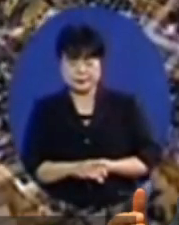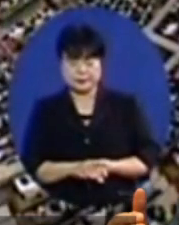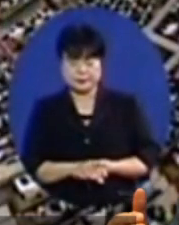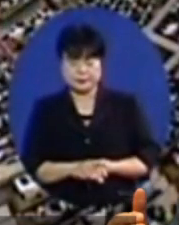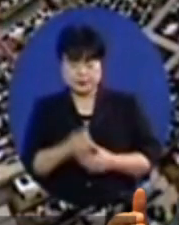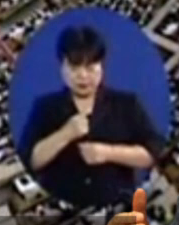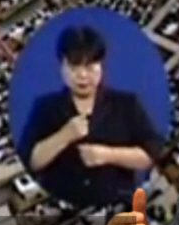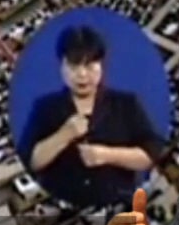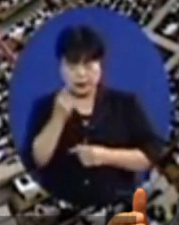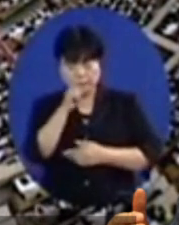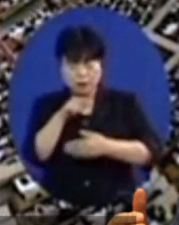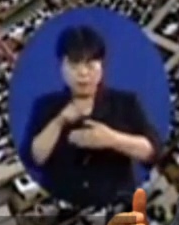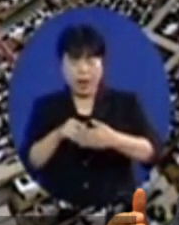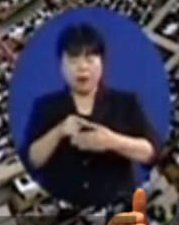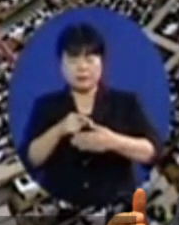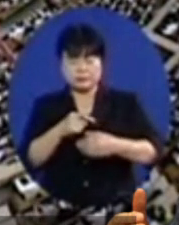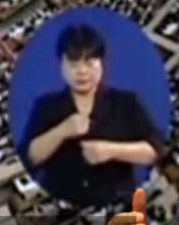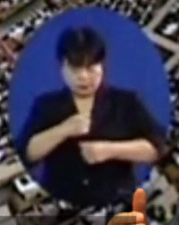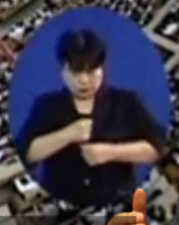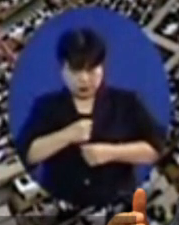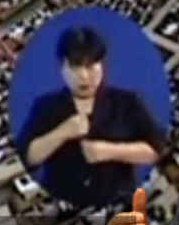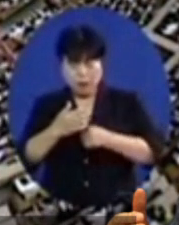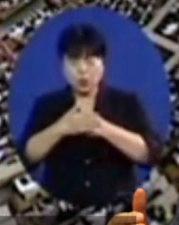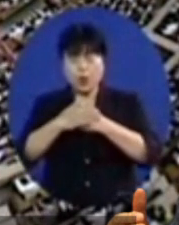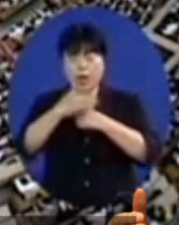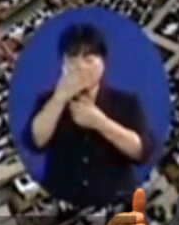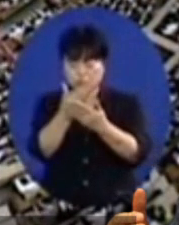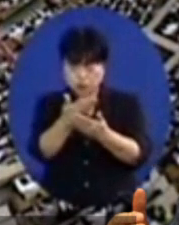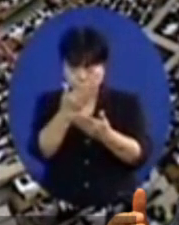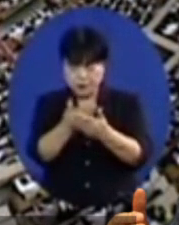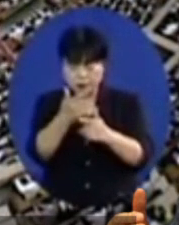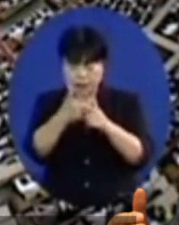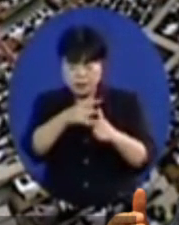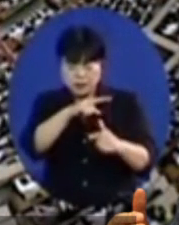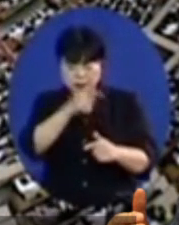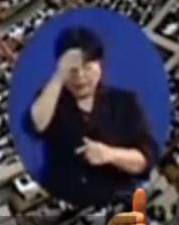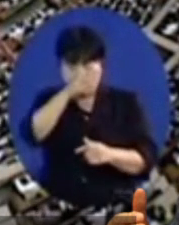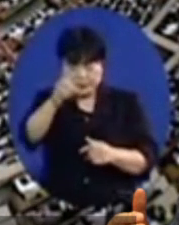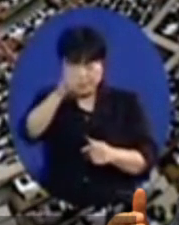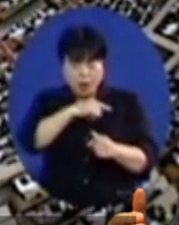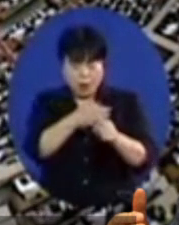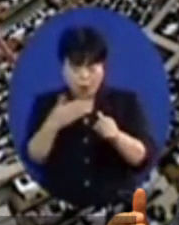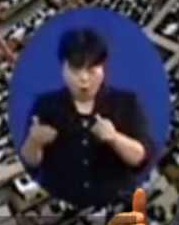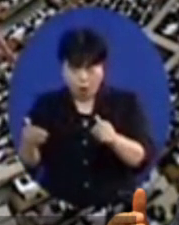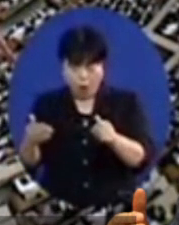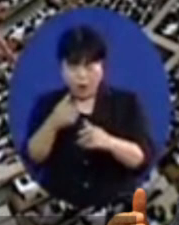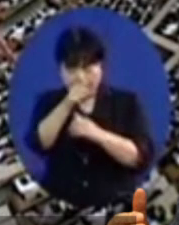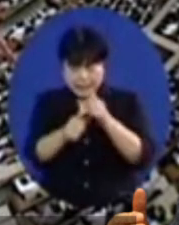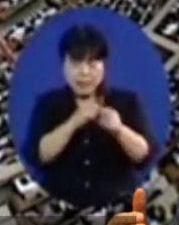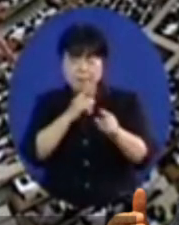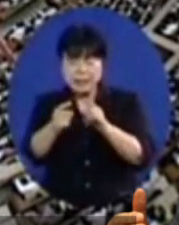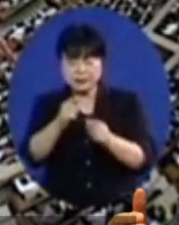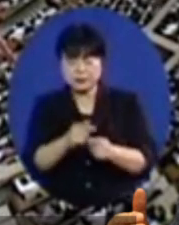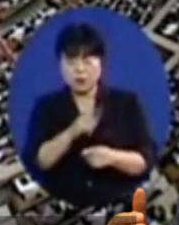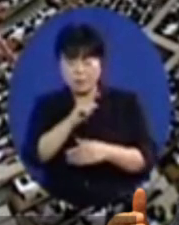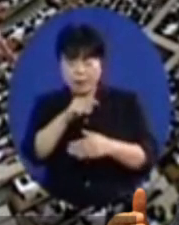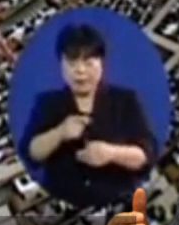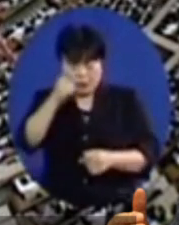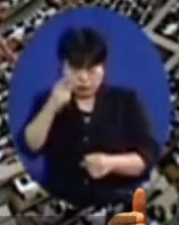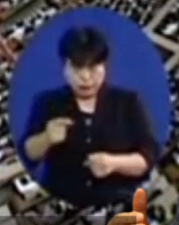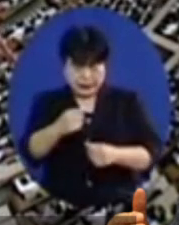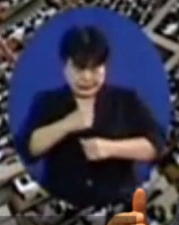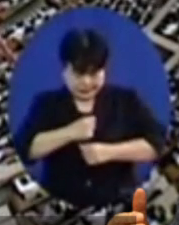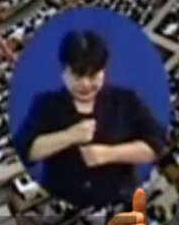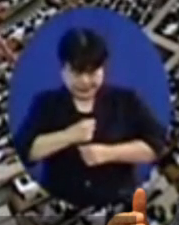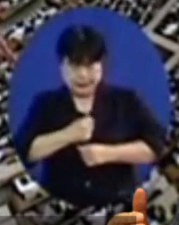지킬 만한 것보다 마음을 지키게 도와주시옵소서. 예수님의 십자가 보혈로 하나님 말씀으로 마음을 굳세게